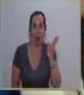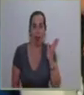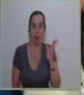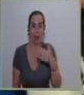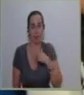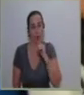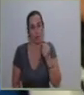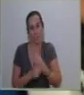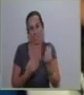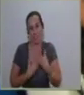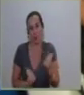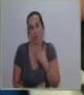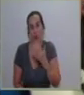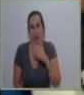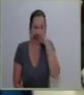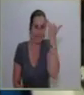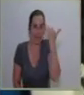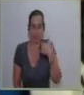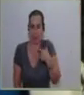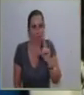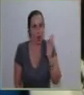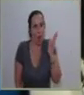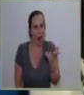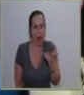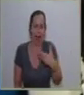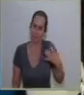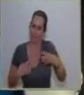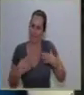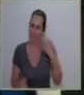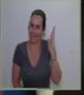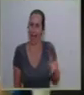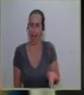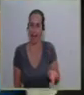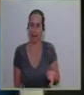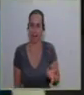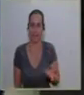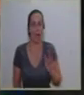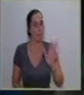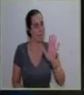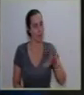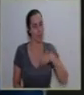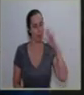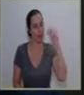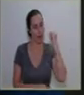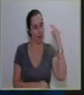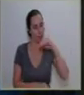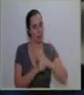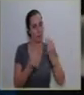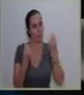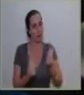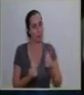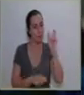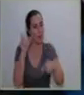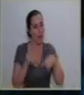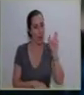יודעת. אז אני לא רוצה שתעשי לי משהו רע. הגזמת, אני בחיים לא רעה, אני רק משחקת רע. אה, טובה. מה, סליחה, אני גם למדתי לעשות הרבה דברים טובים בשביל